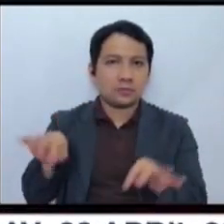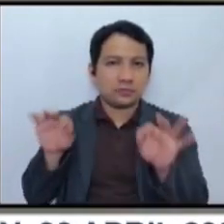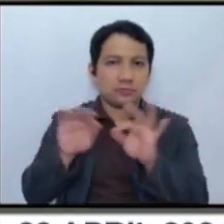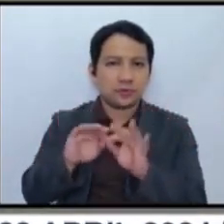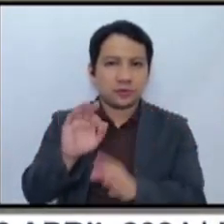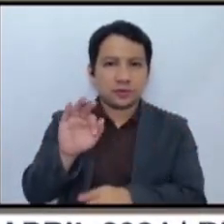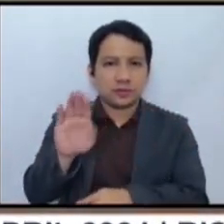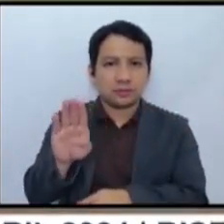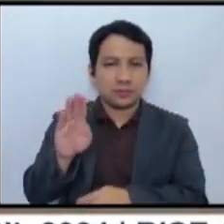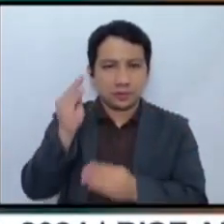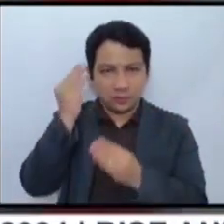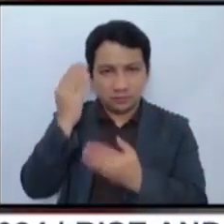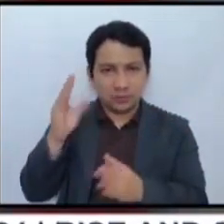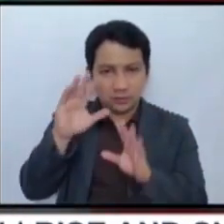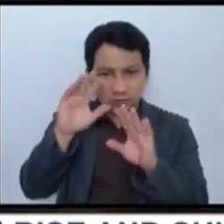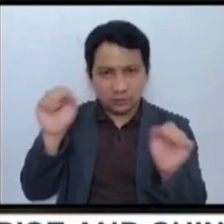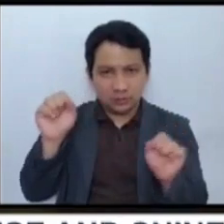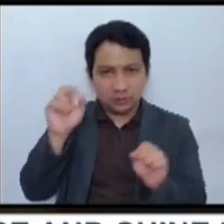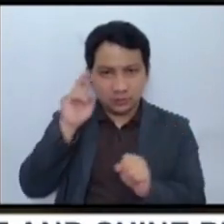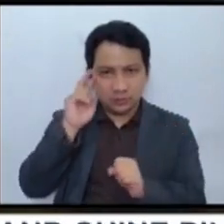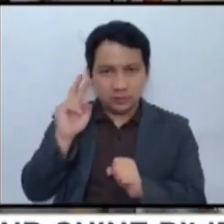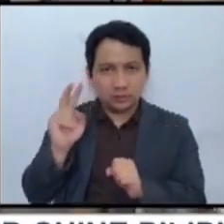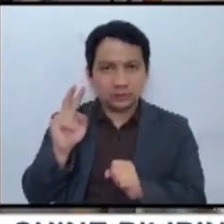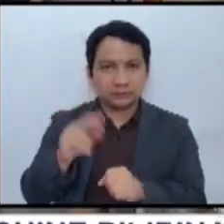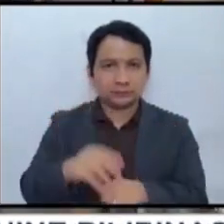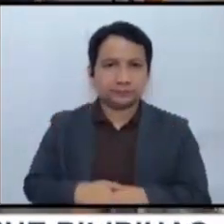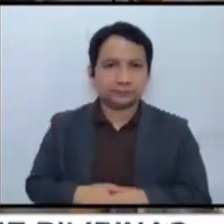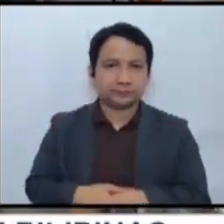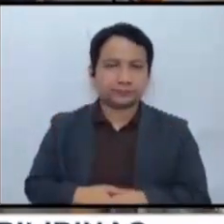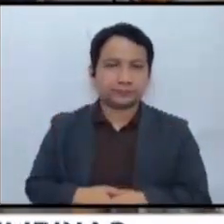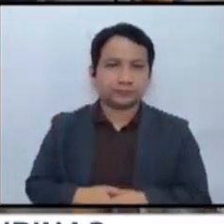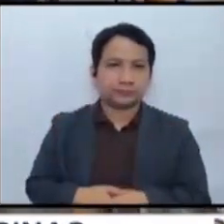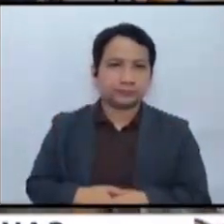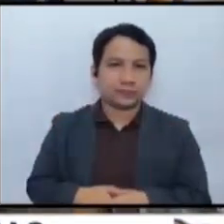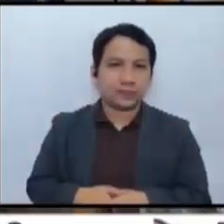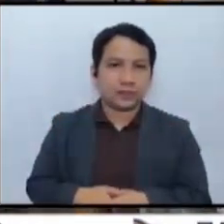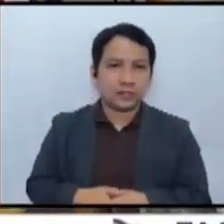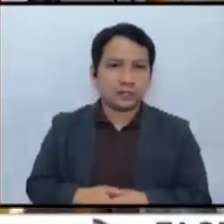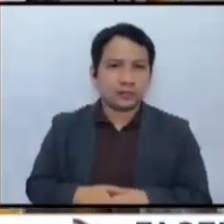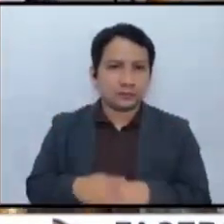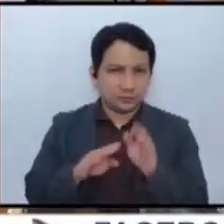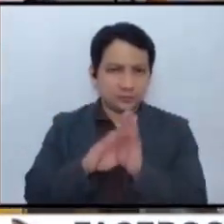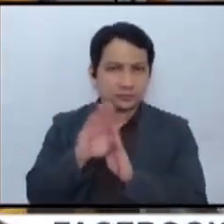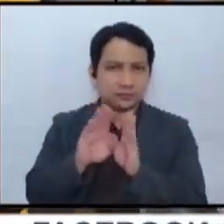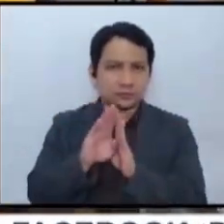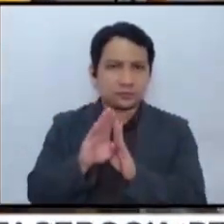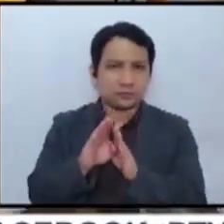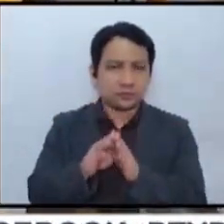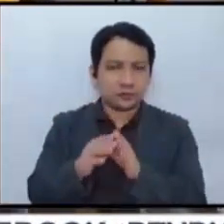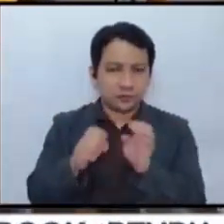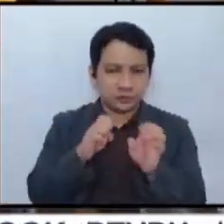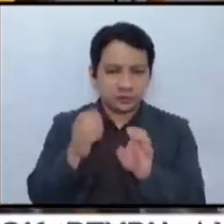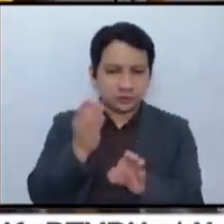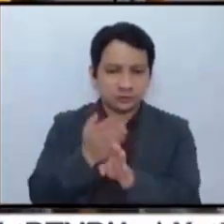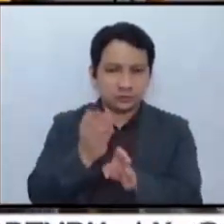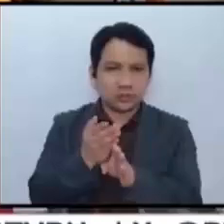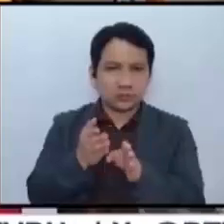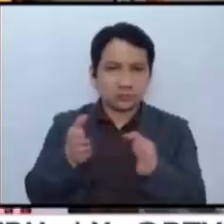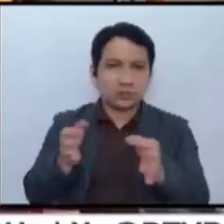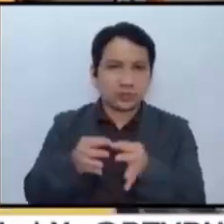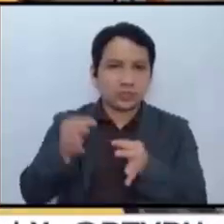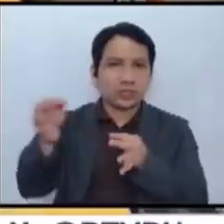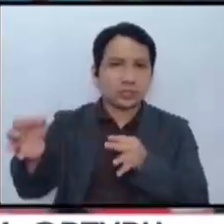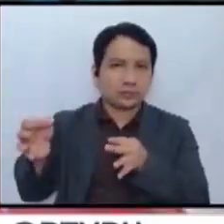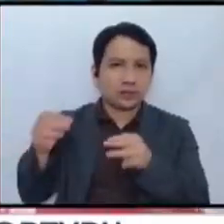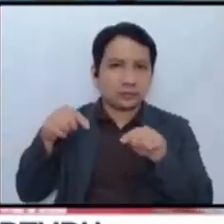sinabi ni Pangulong Ferdinand R. Marcos Jr. na palalawigin pa ng gobyerno ang mga ruta ng EDSA Bus Carousel. Sa ngayon kasi ay mula sa